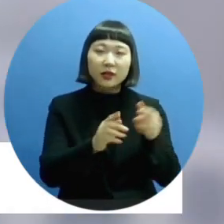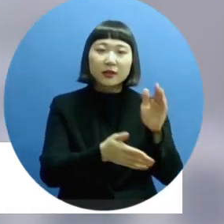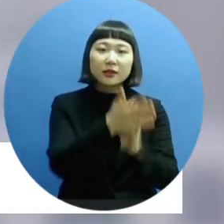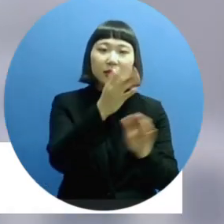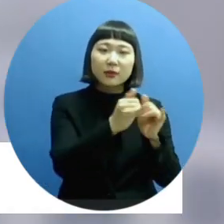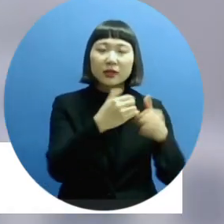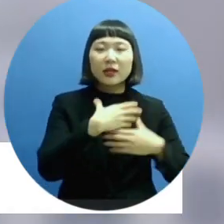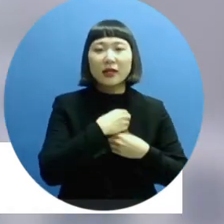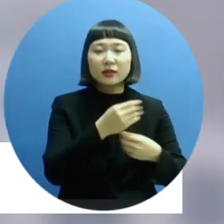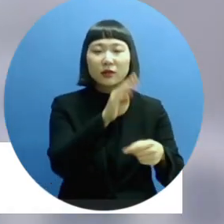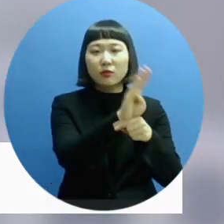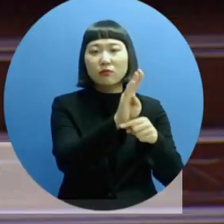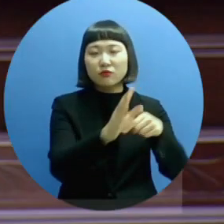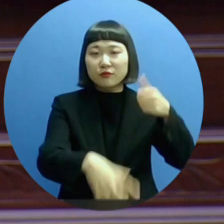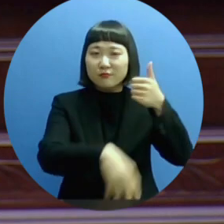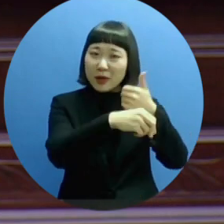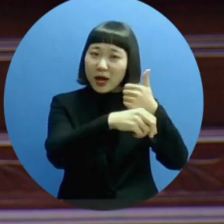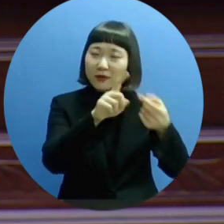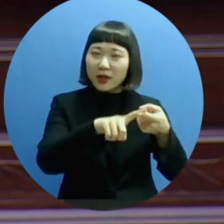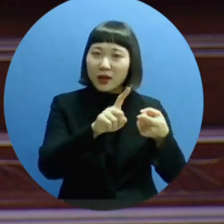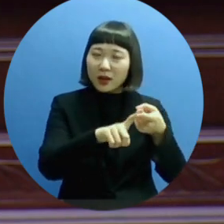적절하지 않다는 지적입니다.